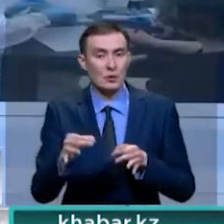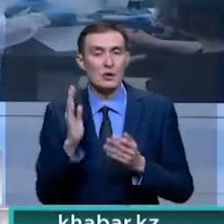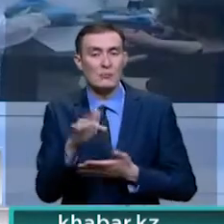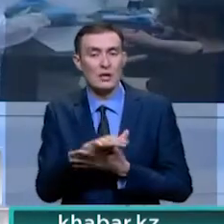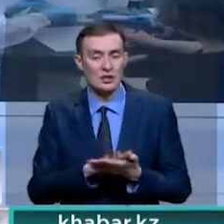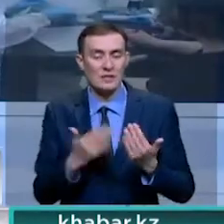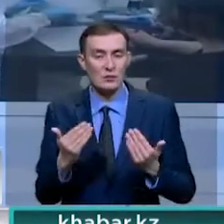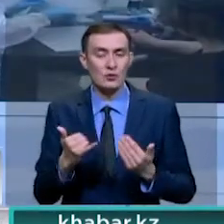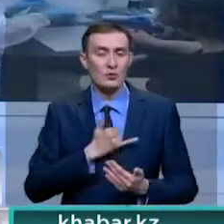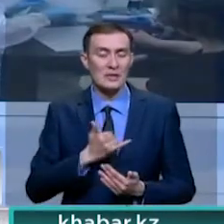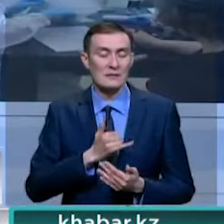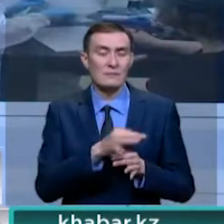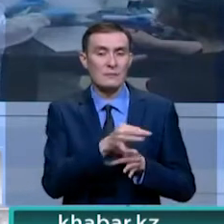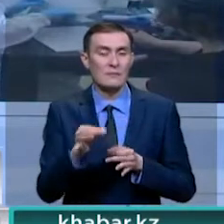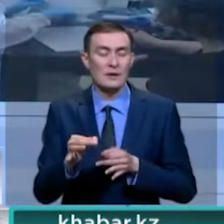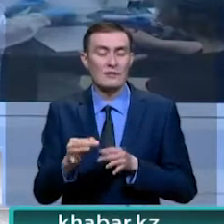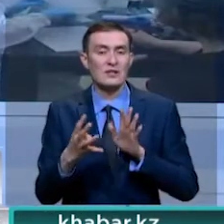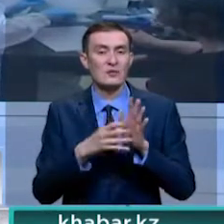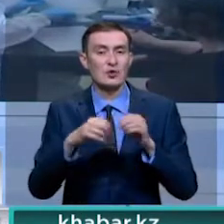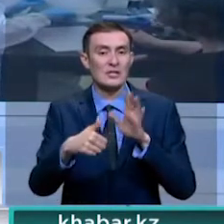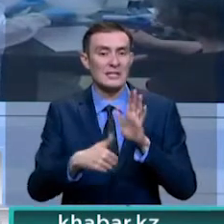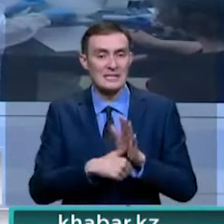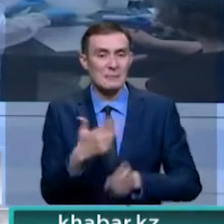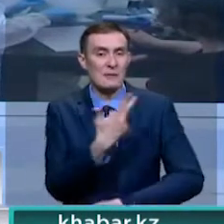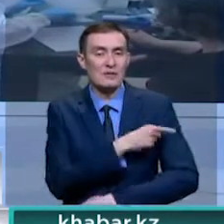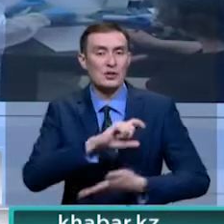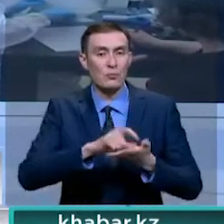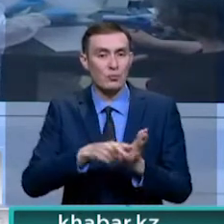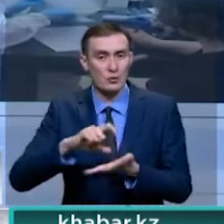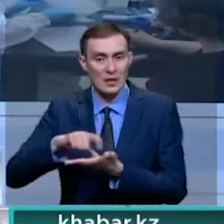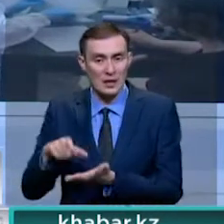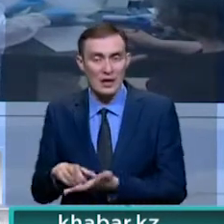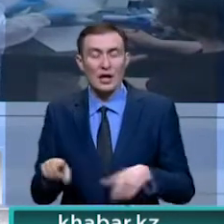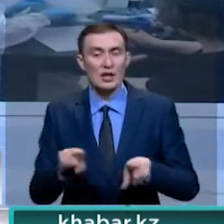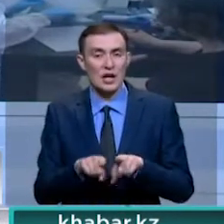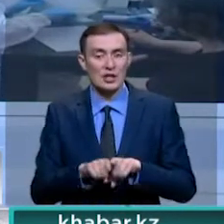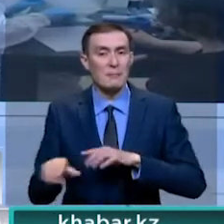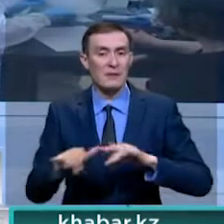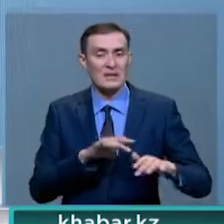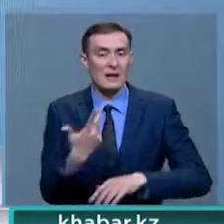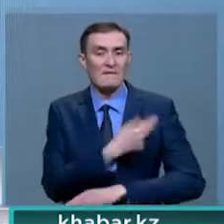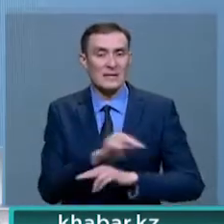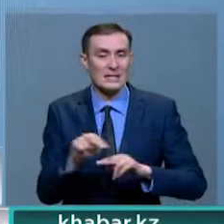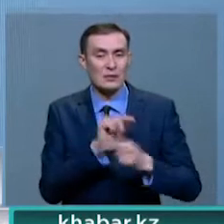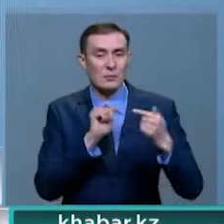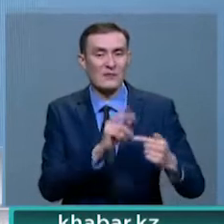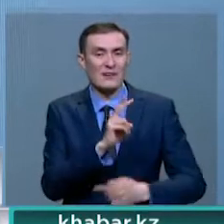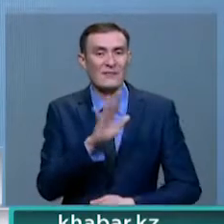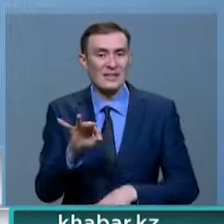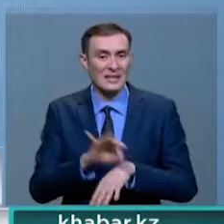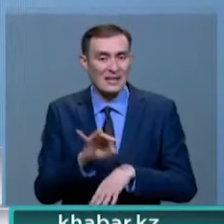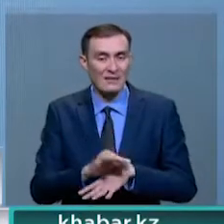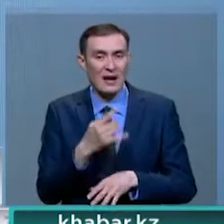На сегодня в регионах иммунизация проводится в 916 прививочных пунктах. Кроме того, для проведения вакцинации против КВИ